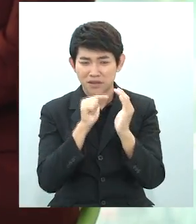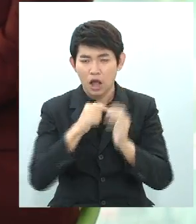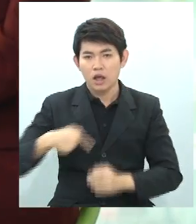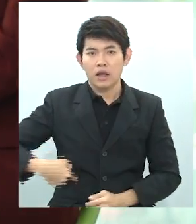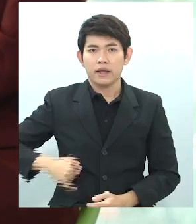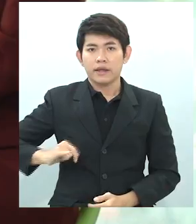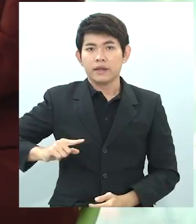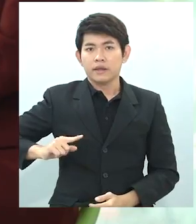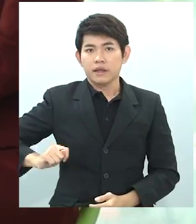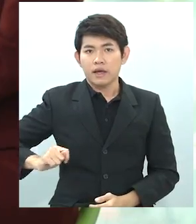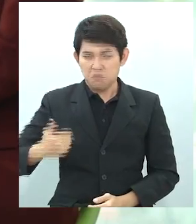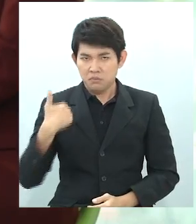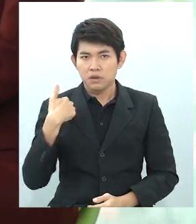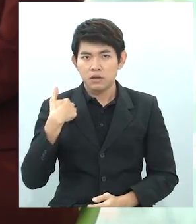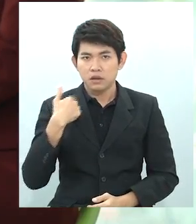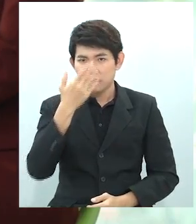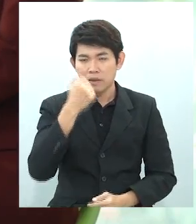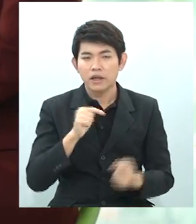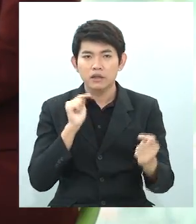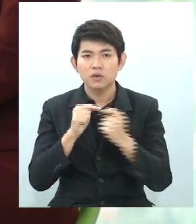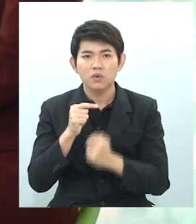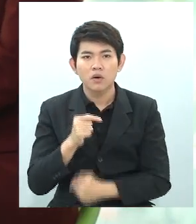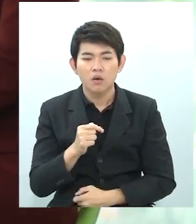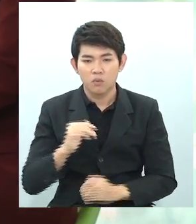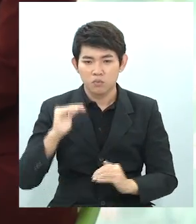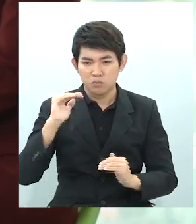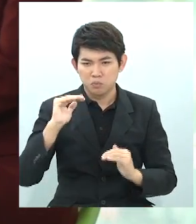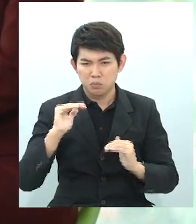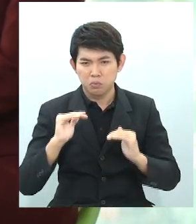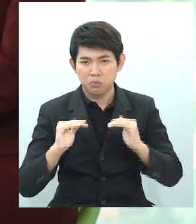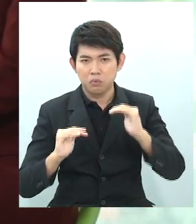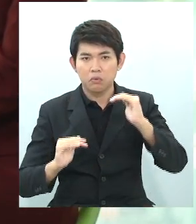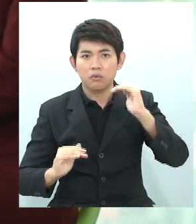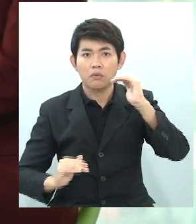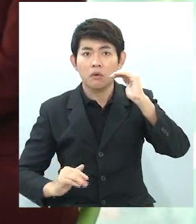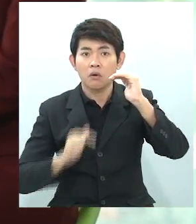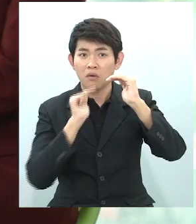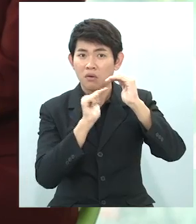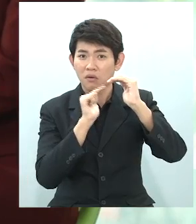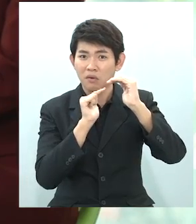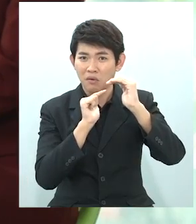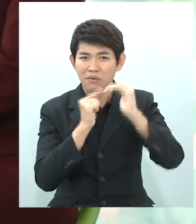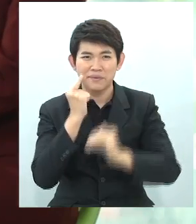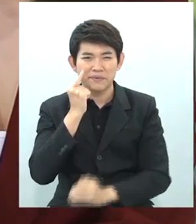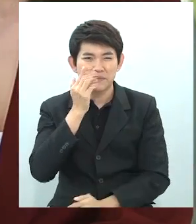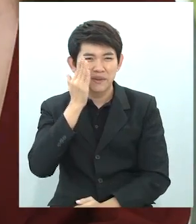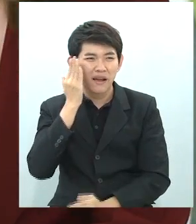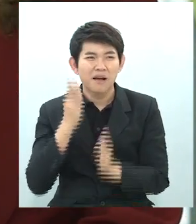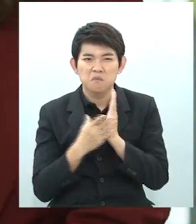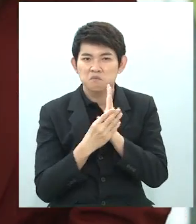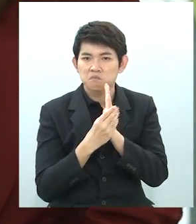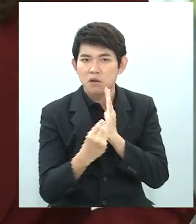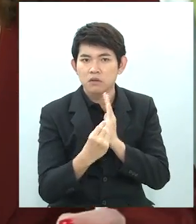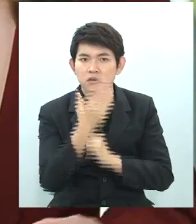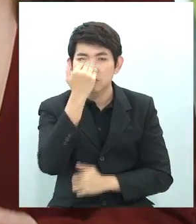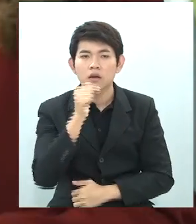บางครั้งเนี่ยก็อาจจะมีอิทธิพลของแอนโดรเจนที่มากขึ้นได้บางคนเนี่ยพออายุเยอะขึ้นกลับหน้ามันขึ้นก็มี ปกติเราชอบนึกว่